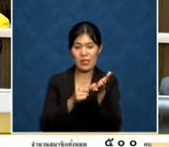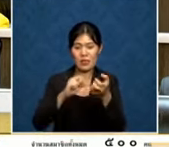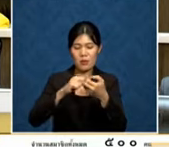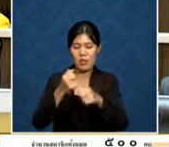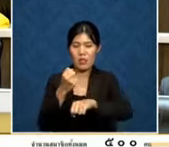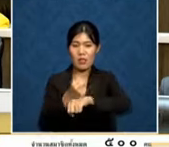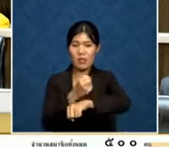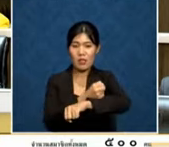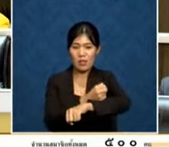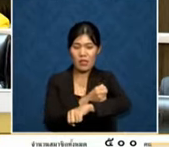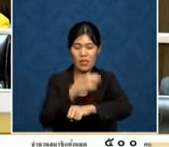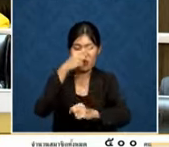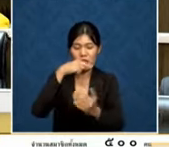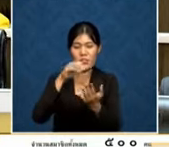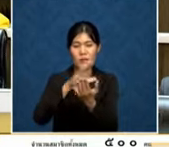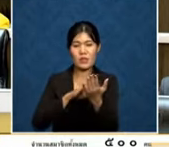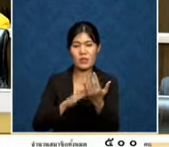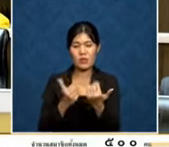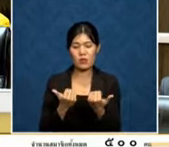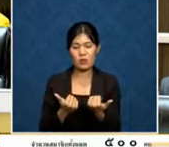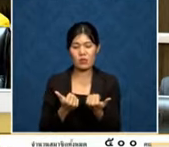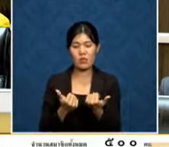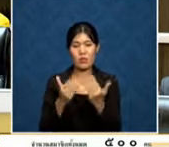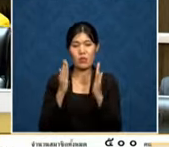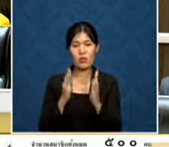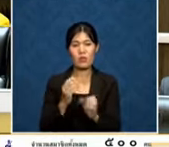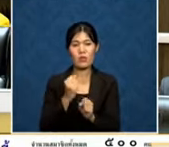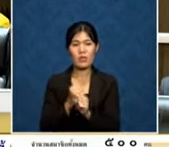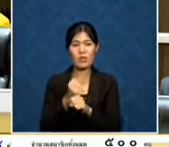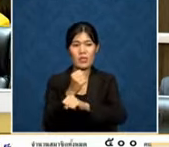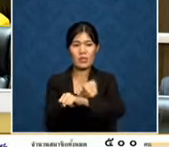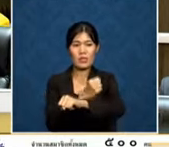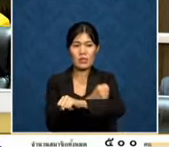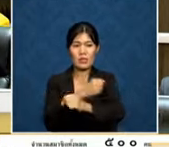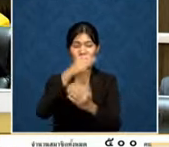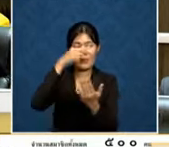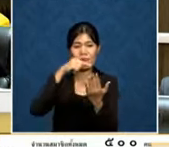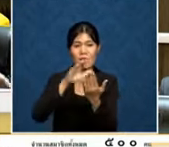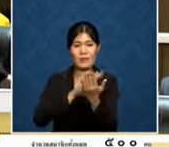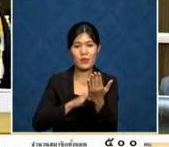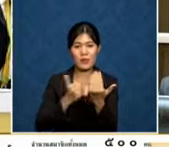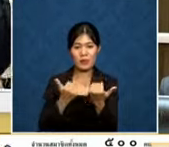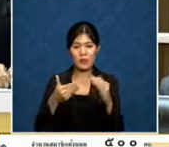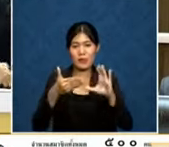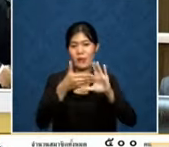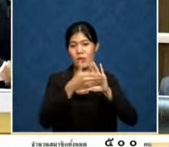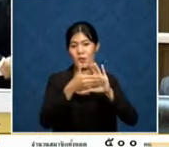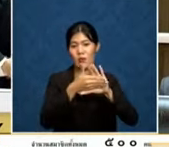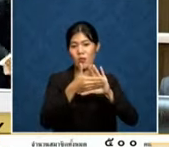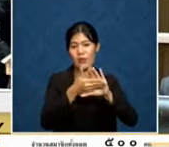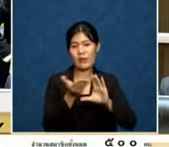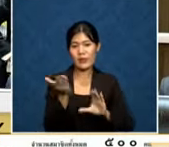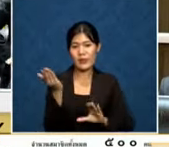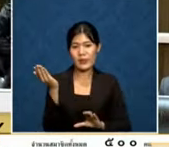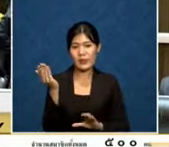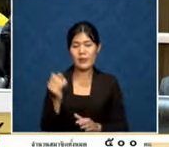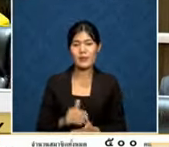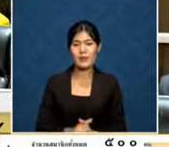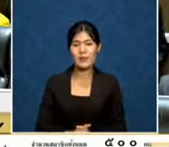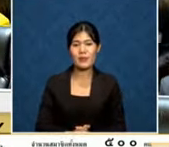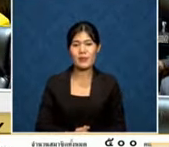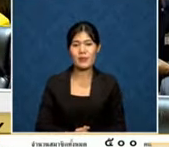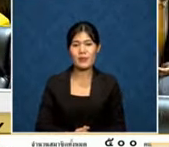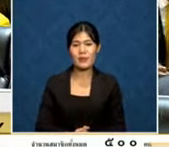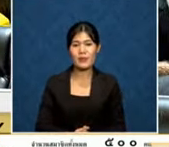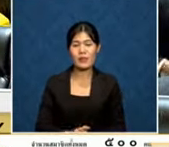ในประเทศไทยนะครับผมขออนุญาตเอ่อมี PowerPointอยู่นิดนึงครับในในส่วนของหลักสูตรการศึกษาไม่สอดคล้องกับความต้องการ